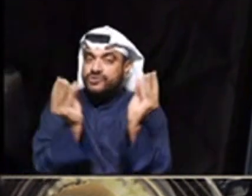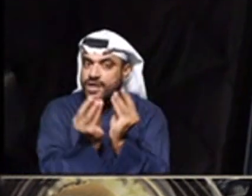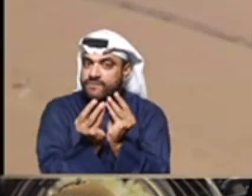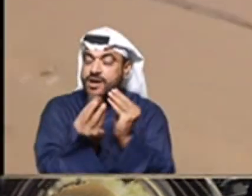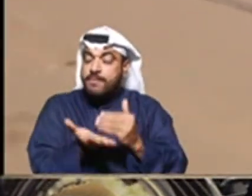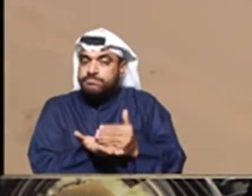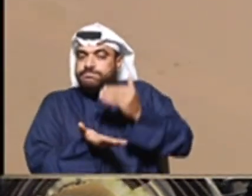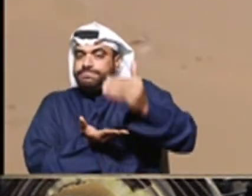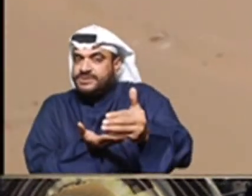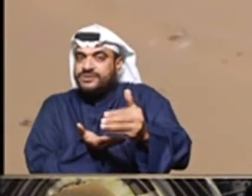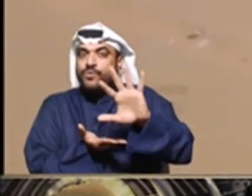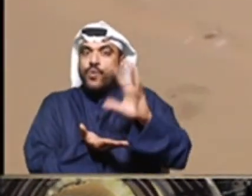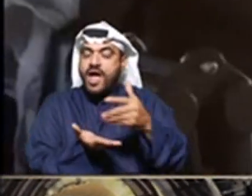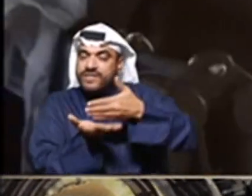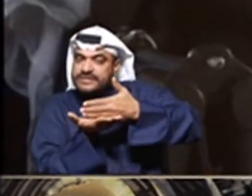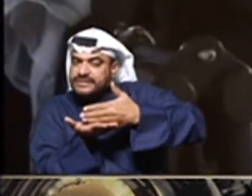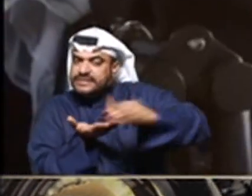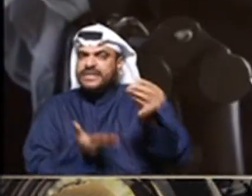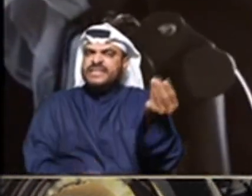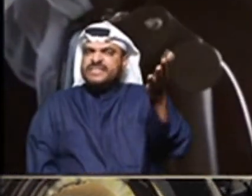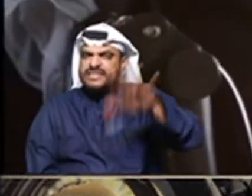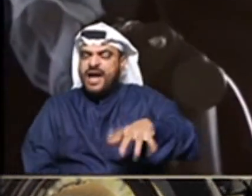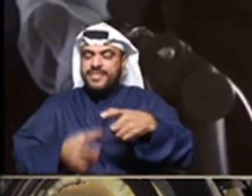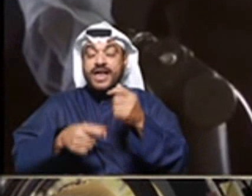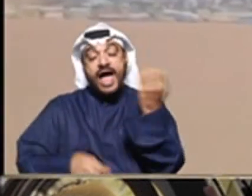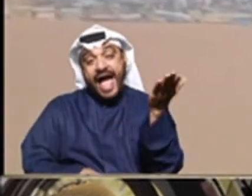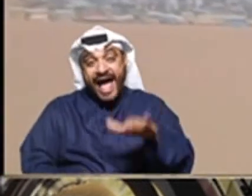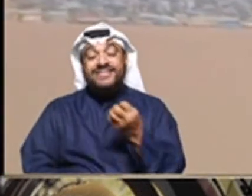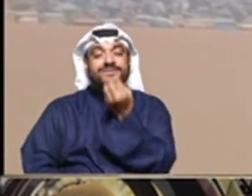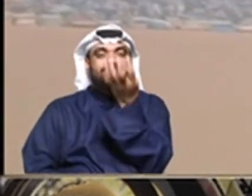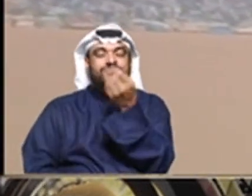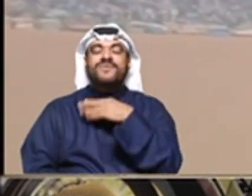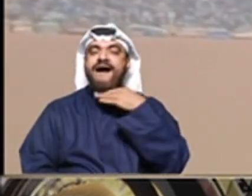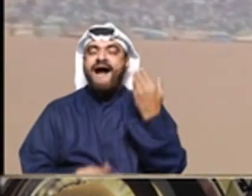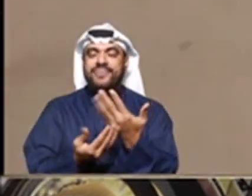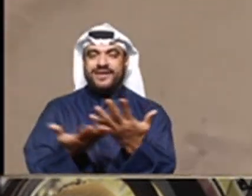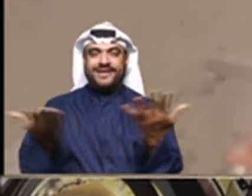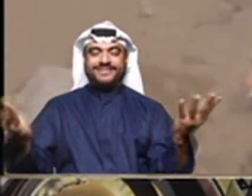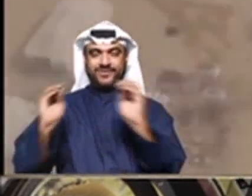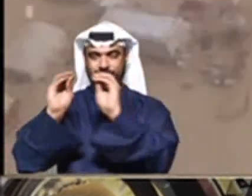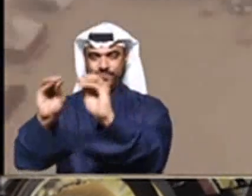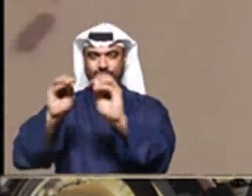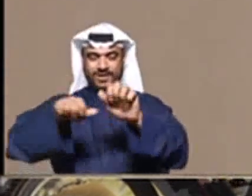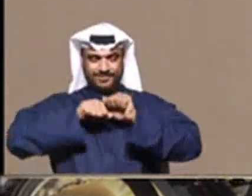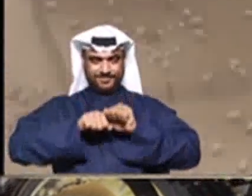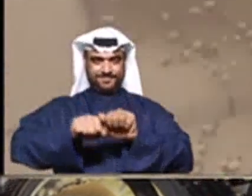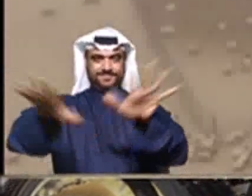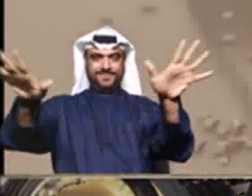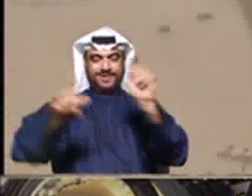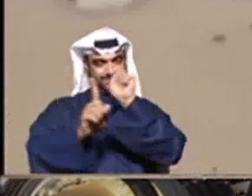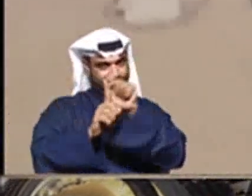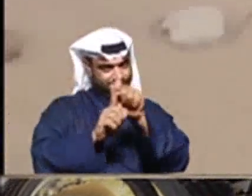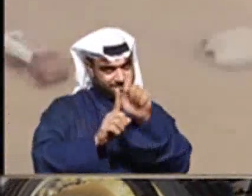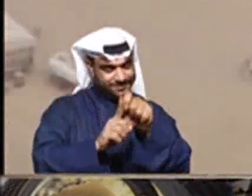التعديات على البيئة البرية لزيادة البقعة الخضراء في البلاد. وقد نشد الشيخ عبد الله الأحمد الحمود الصباح